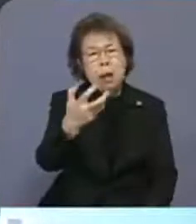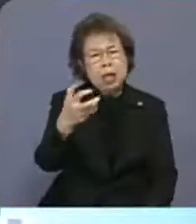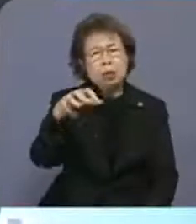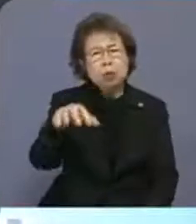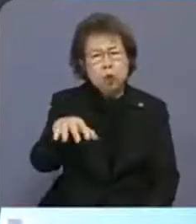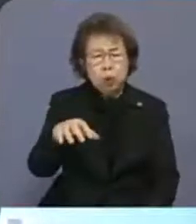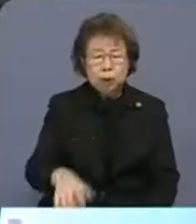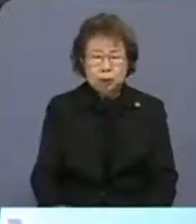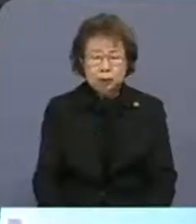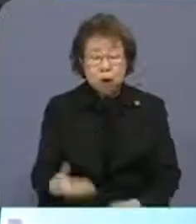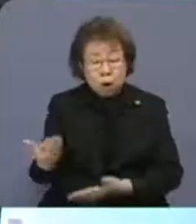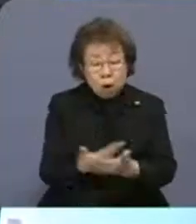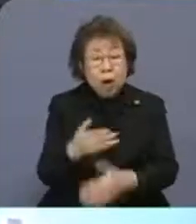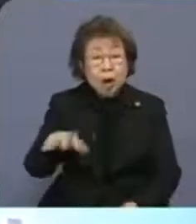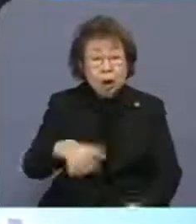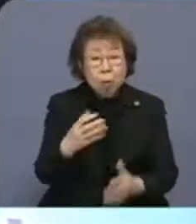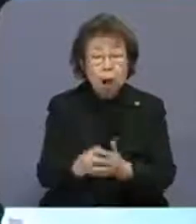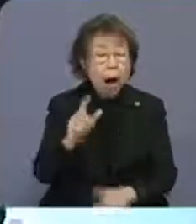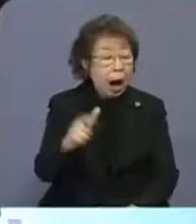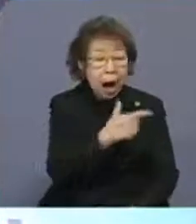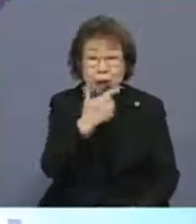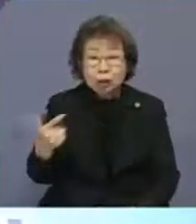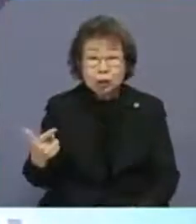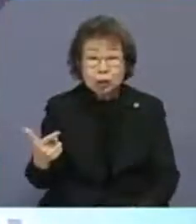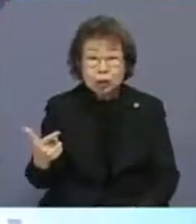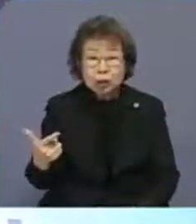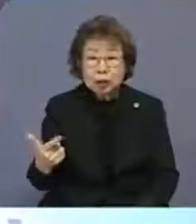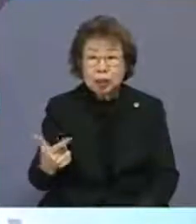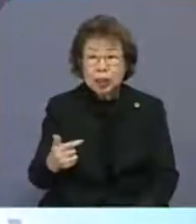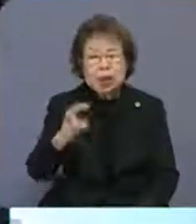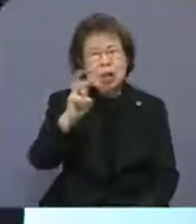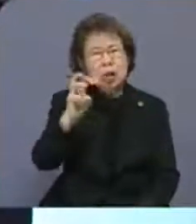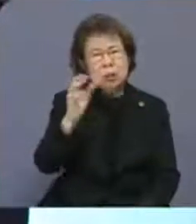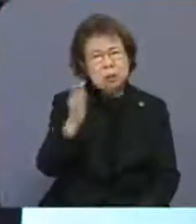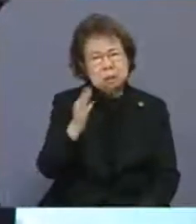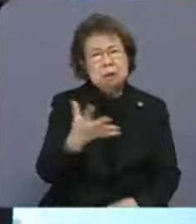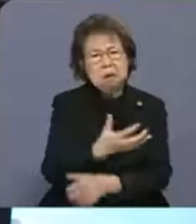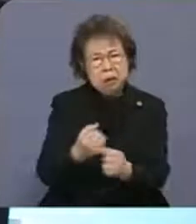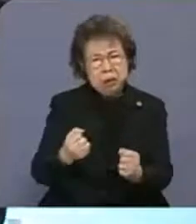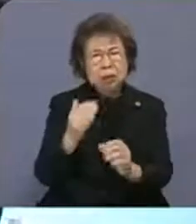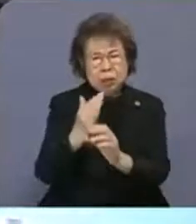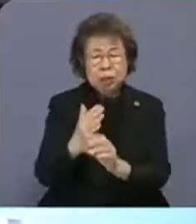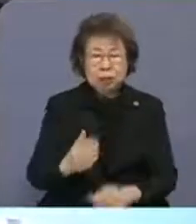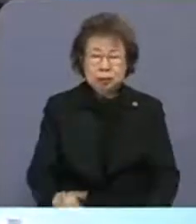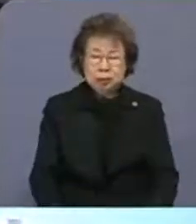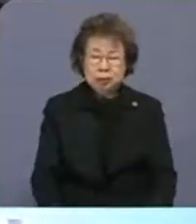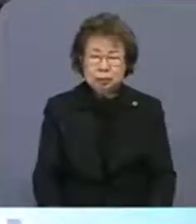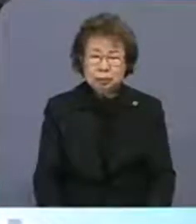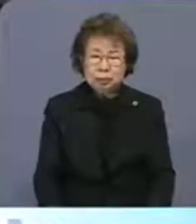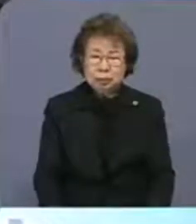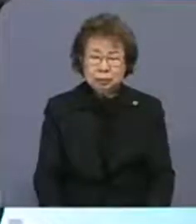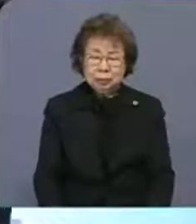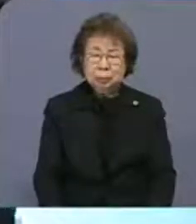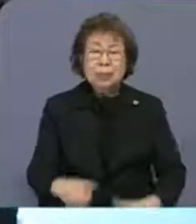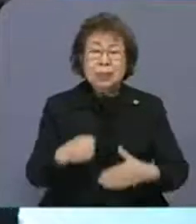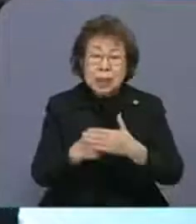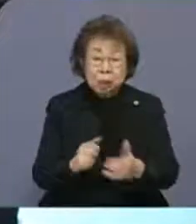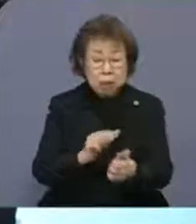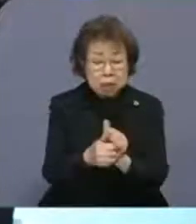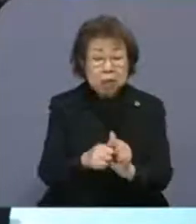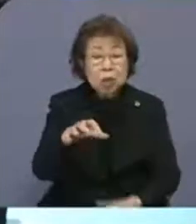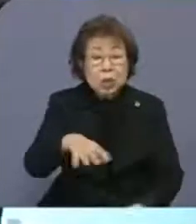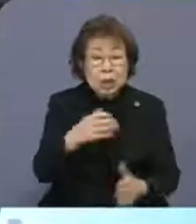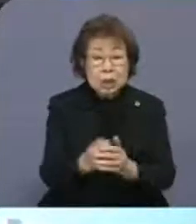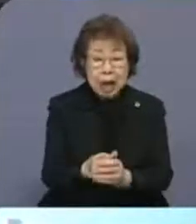스스로 그래 체결은 하루 평균 30건의 그칩니다 이런 이유로 증권사 도